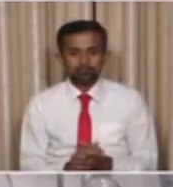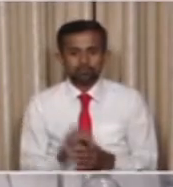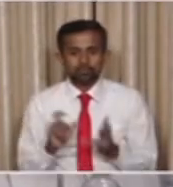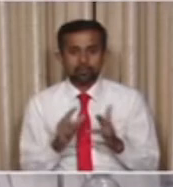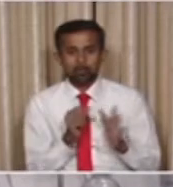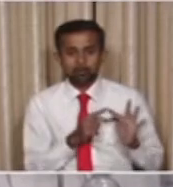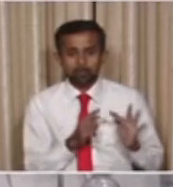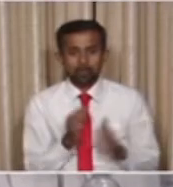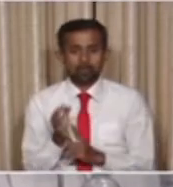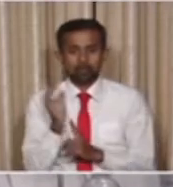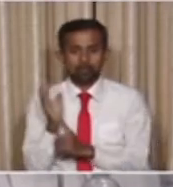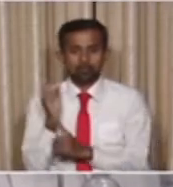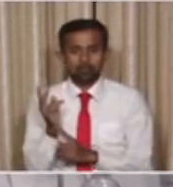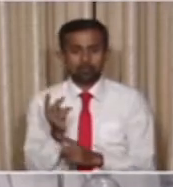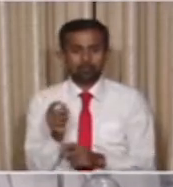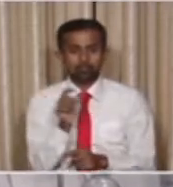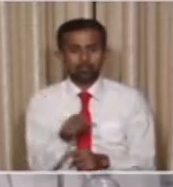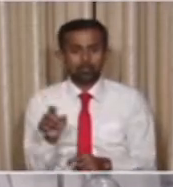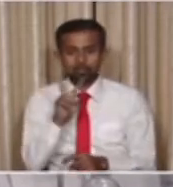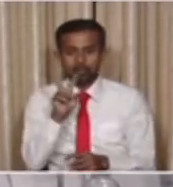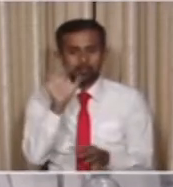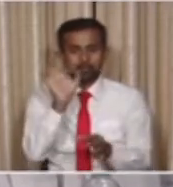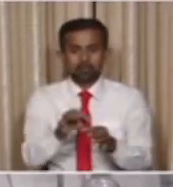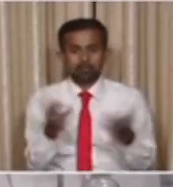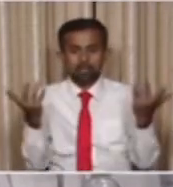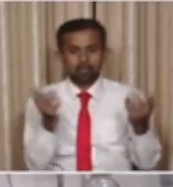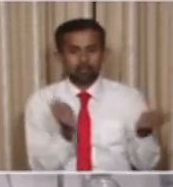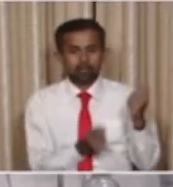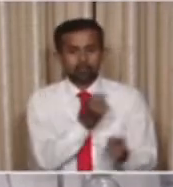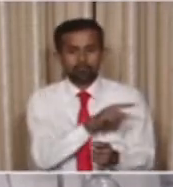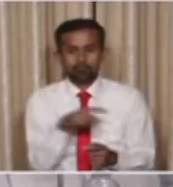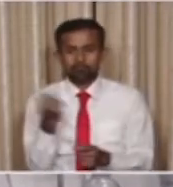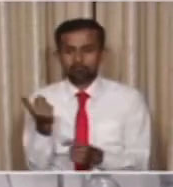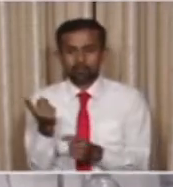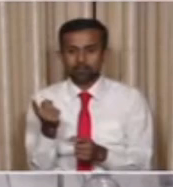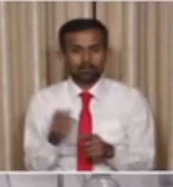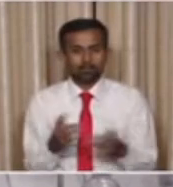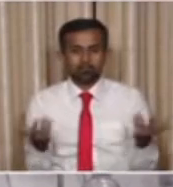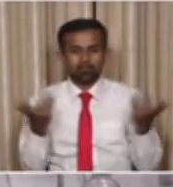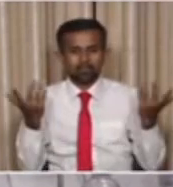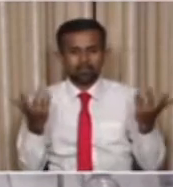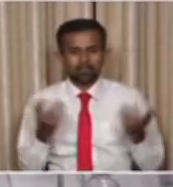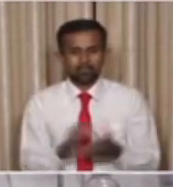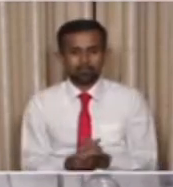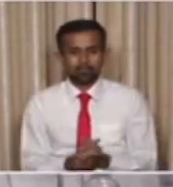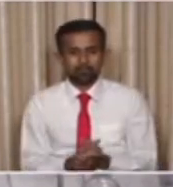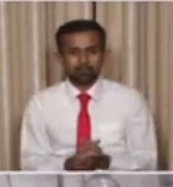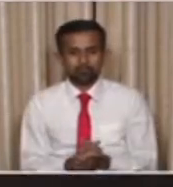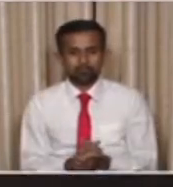කෝප් කමිටුවට සභාපතිවරු දෙන්නේක් පත් කරන්න බෑ. ක්‍රිකට්ලට එක්කෙනයි අනිත් ඒවට එක්කෙනයි කියලා එහෙම කරන්න බෑ. ස්ථාවරදී ඔබතුමා කියනවා.